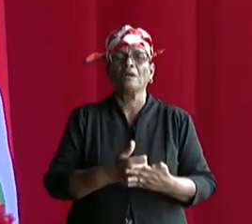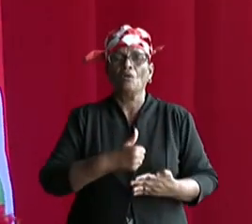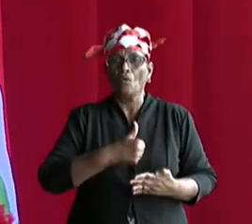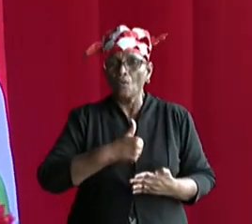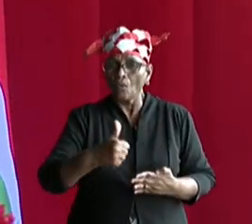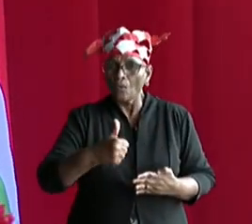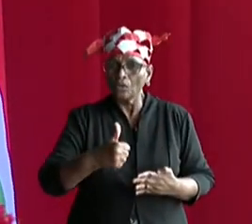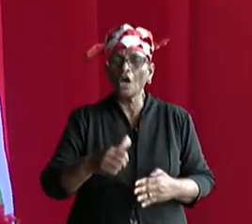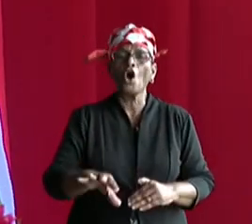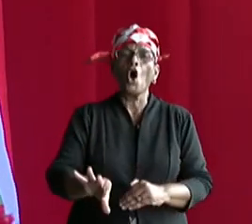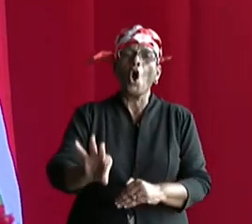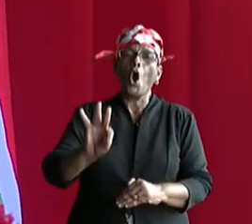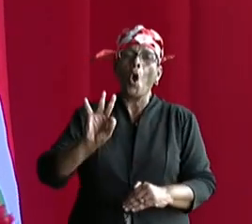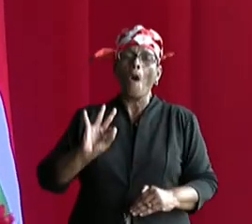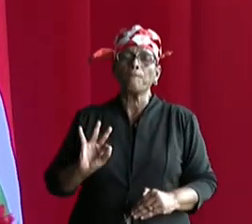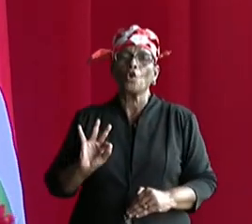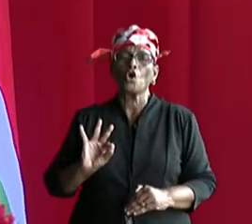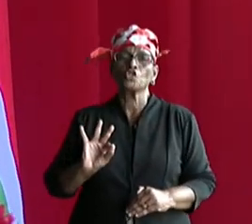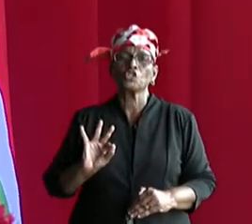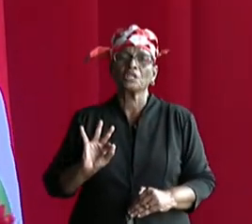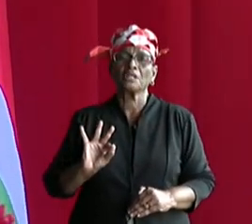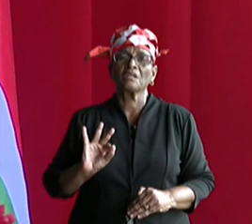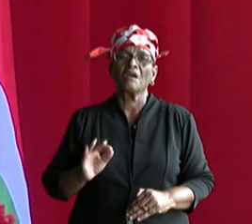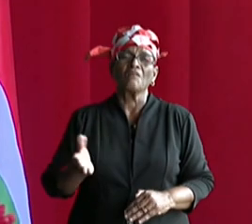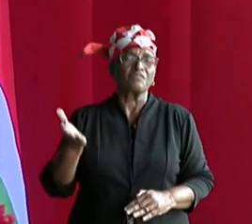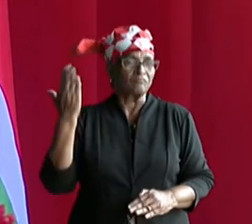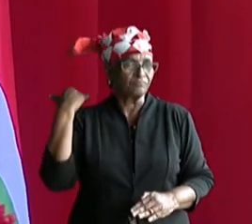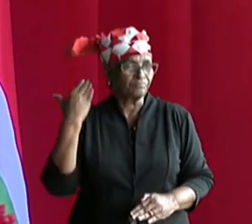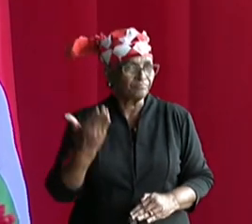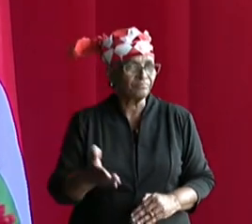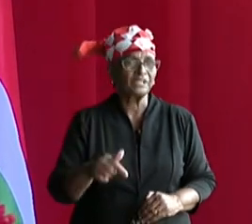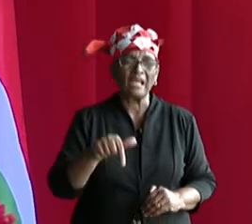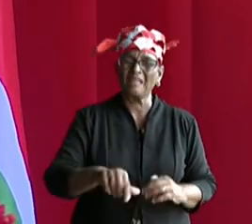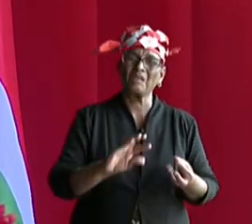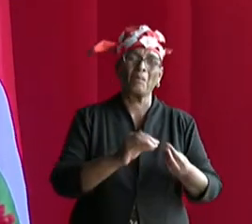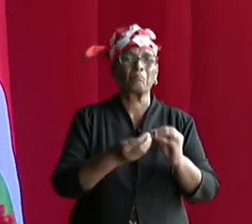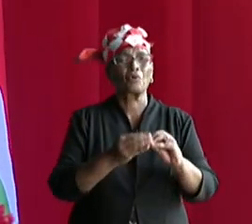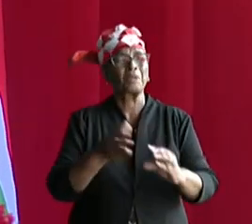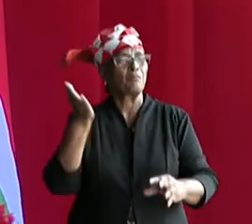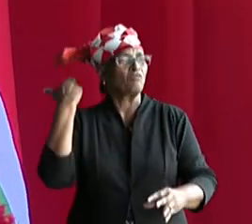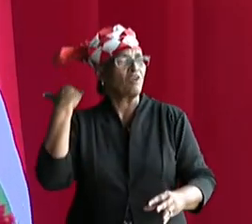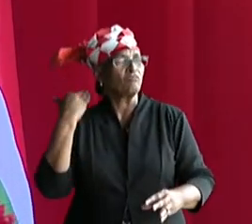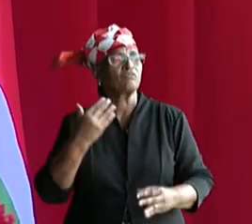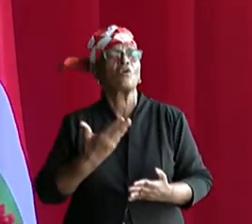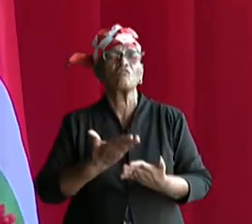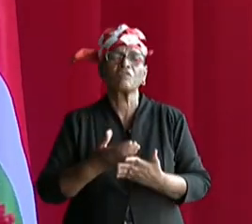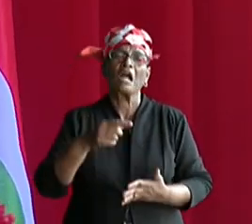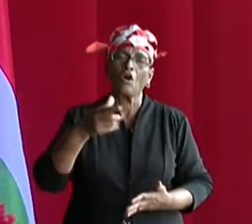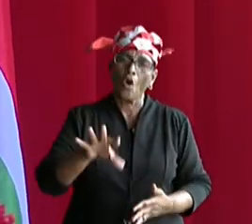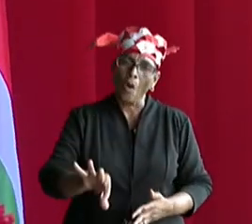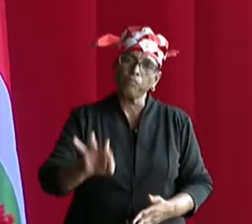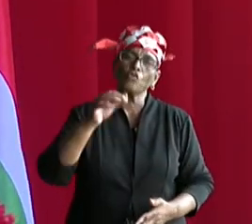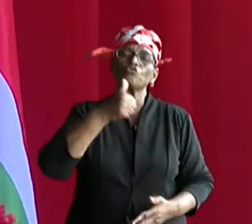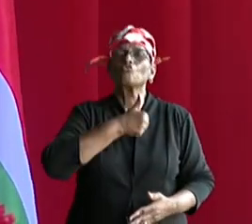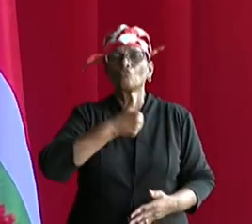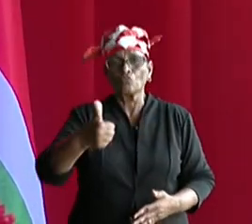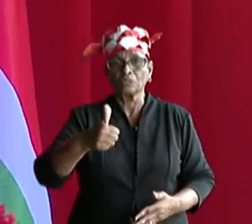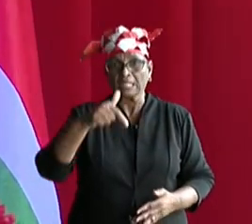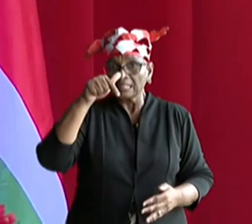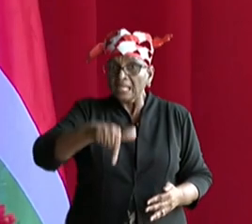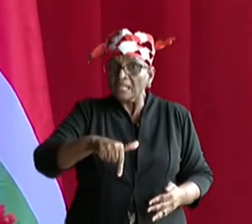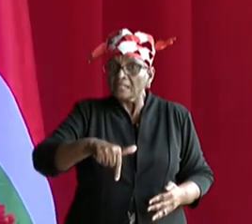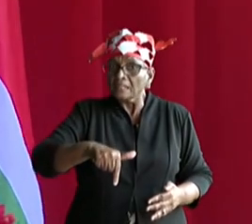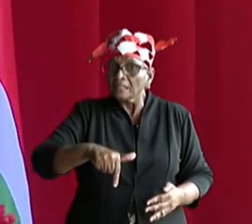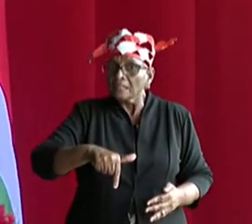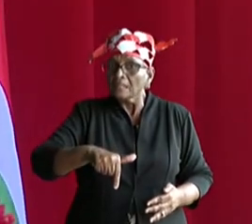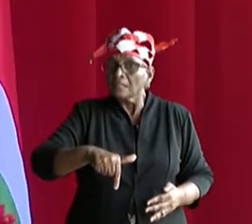adequate oplossing van alle gerezen, oneenigheden of conflicten. Dit alles om te kunnen komen